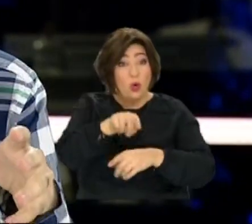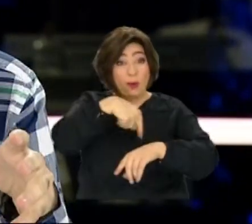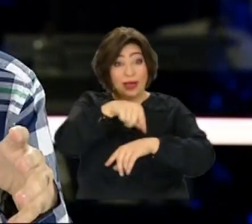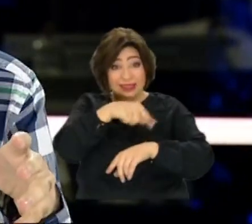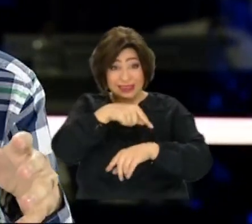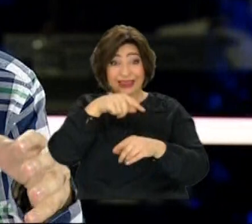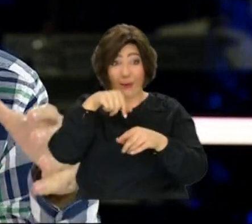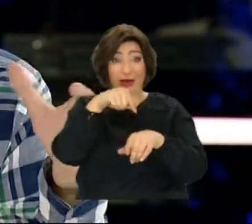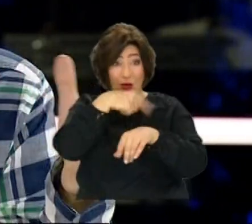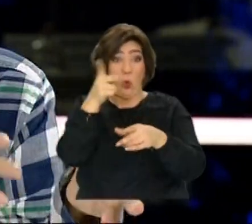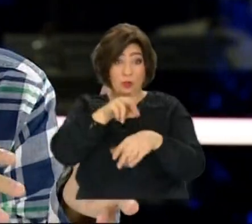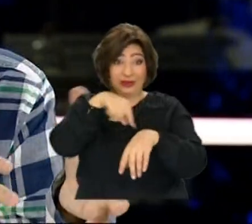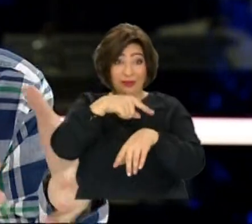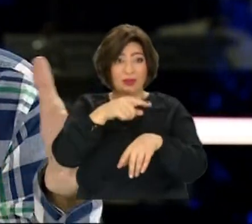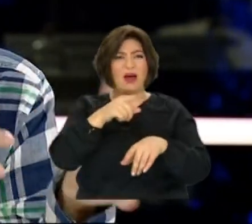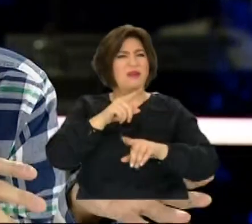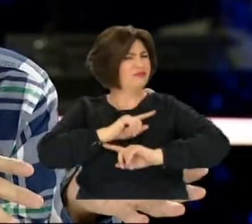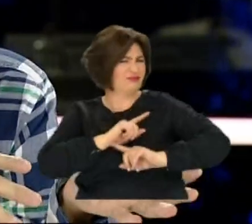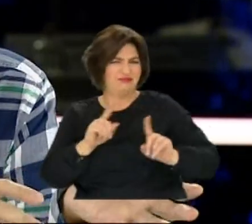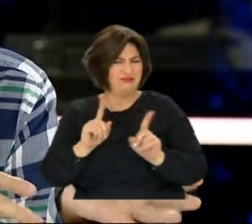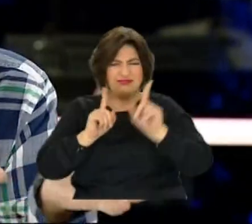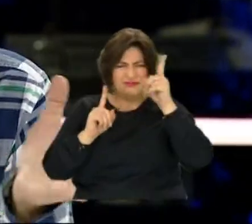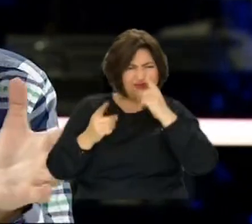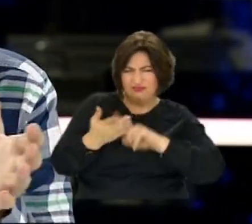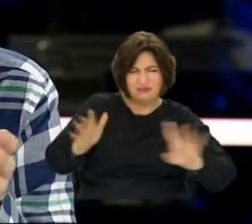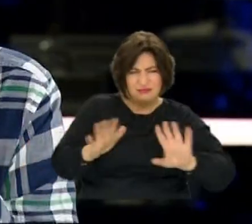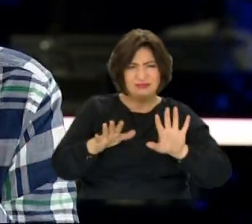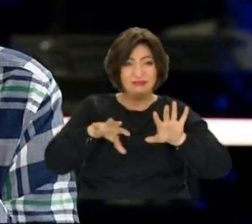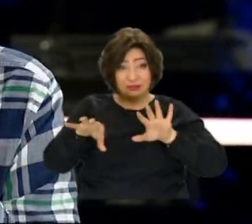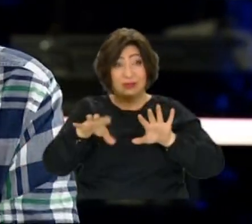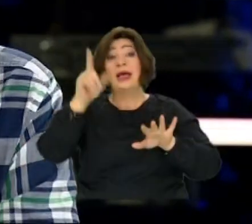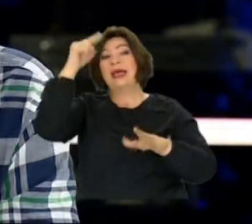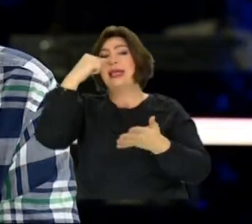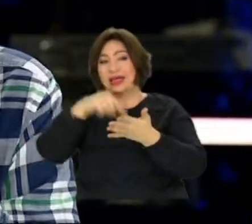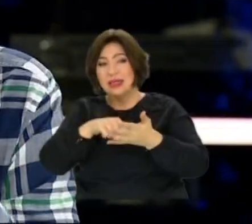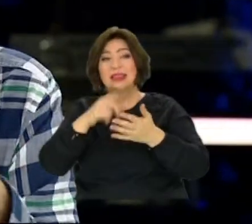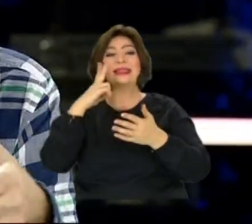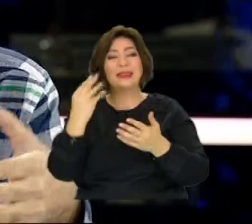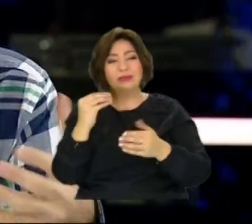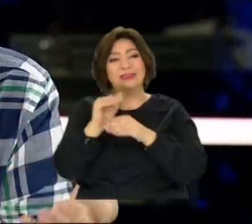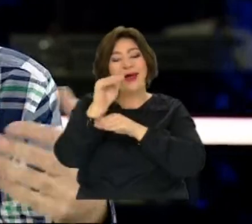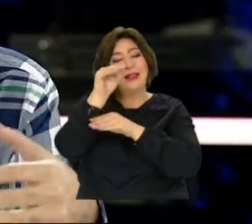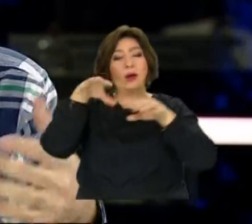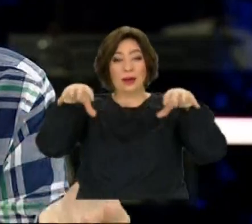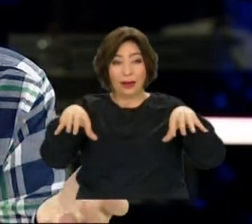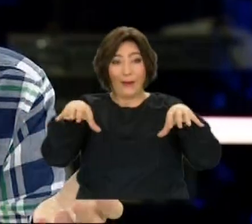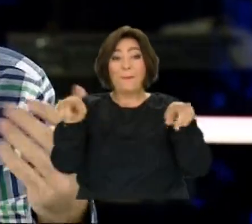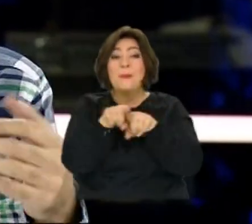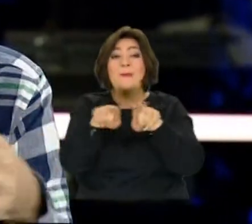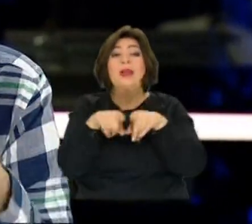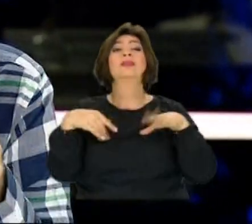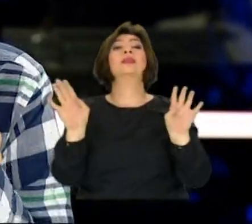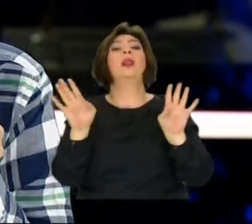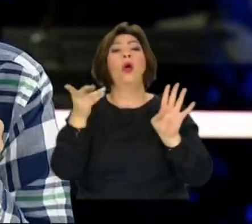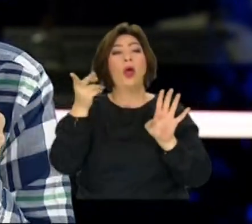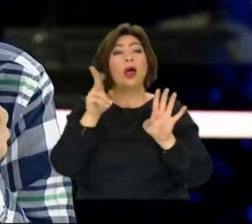ölüm esnasında aslında inkarcıların, azgınlık yapanlarla inanmış, temiz bir hayat yaşamış insanların ölüm anları bir değil.